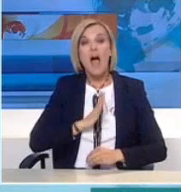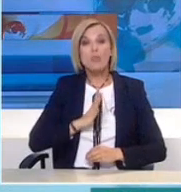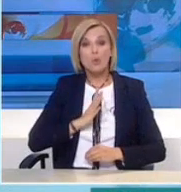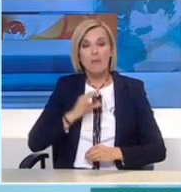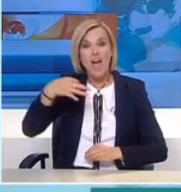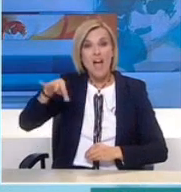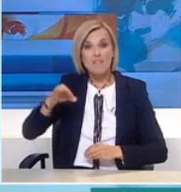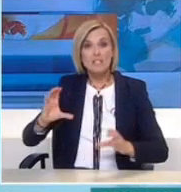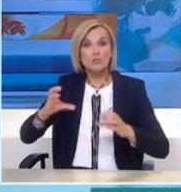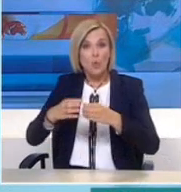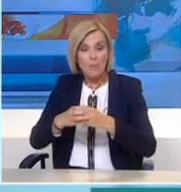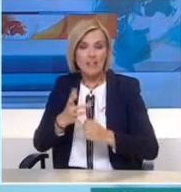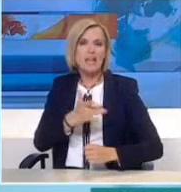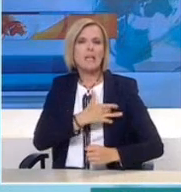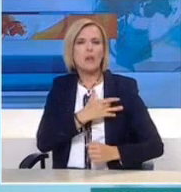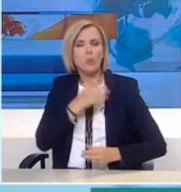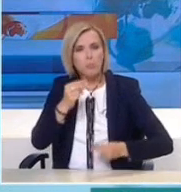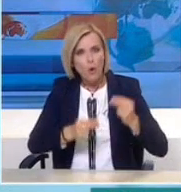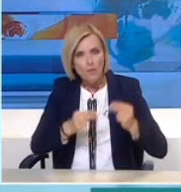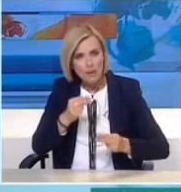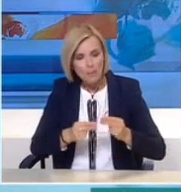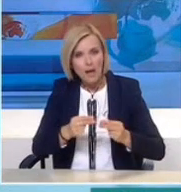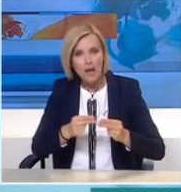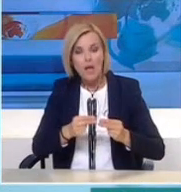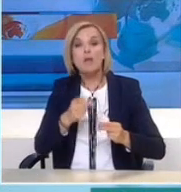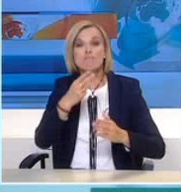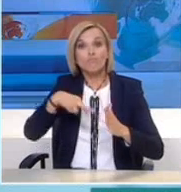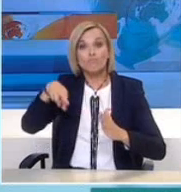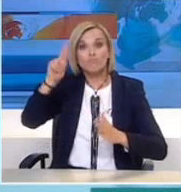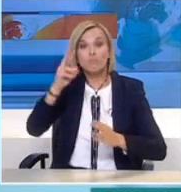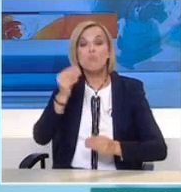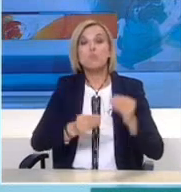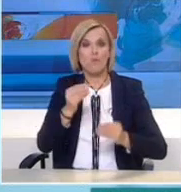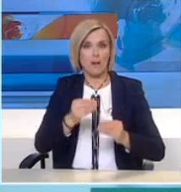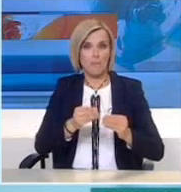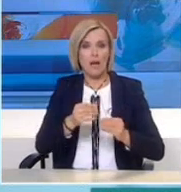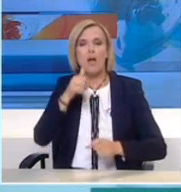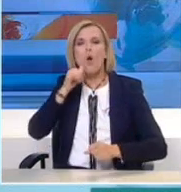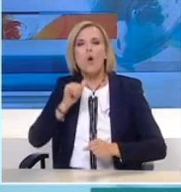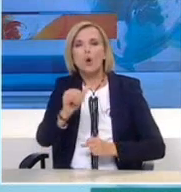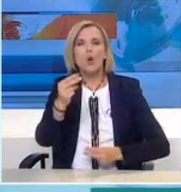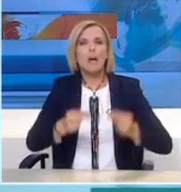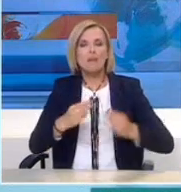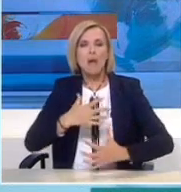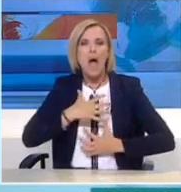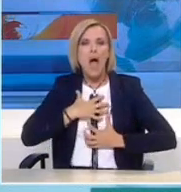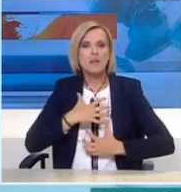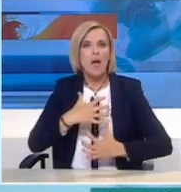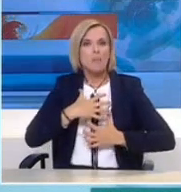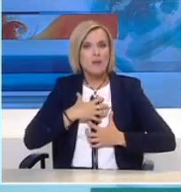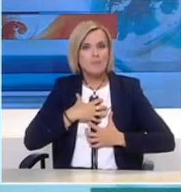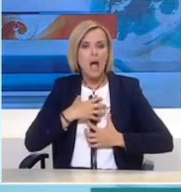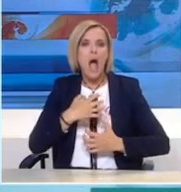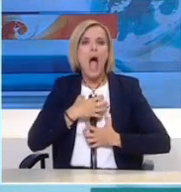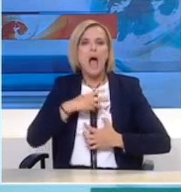θανάτου. Οι καρδιοπαθείς 19,4%. Οι χρόνια αναπνευστικοί άρρωστοι με το